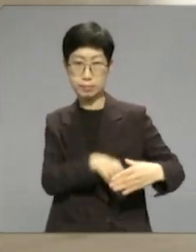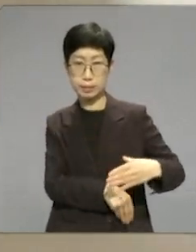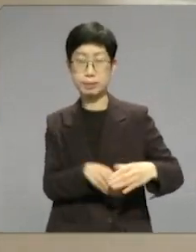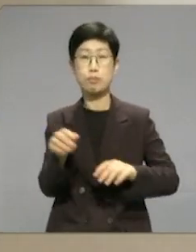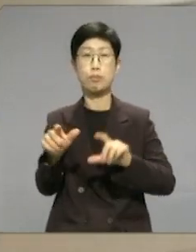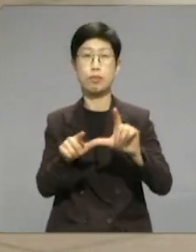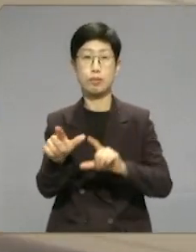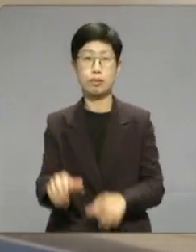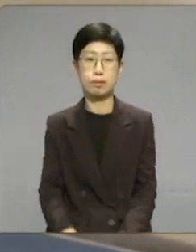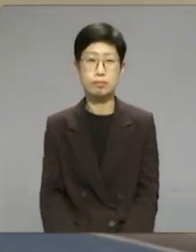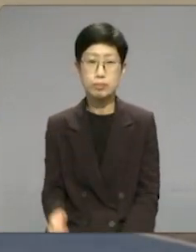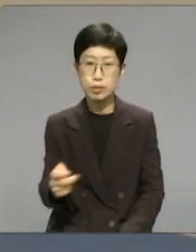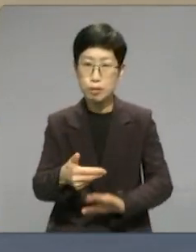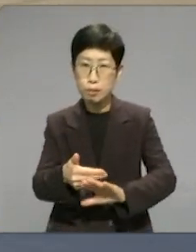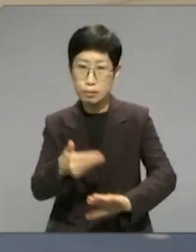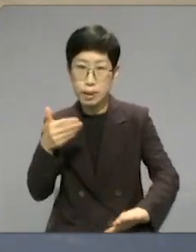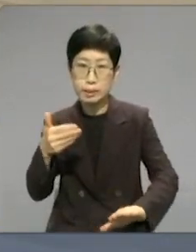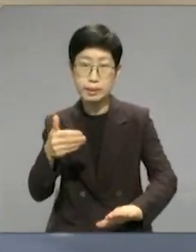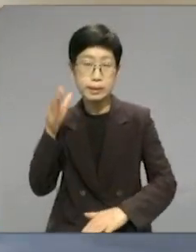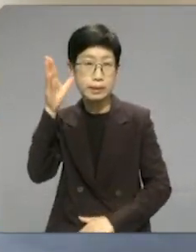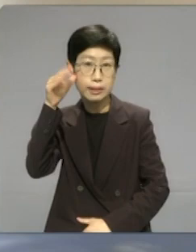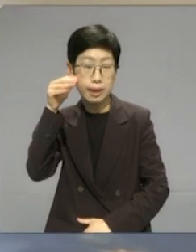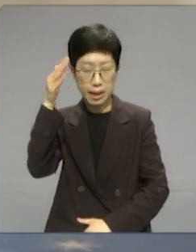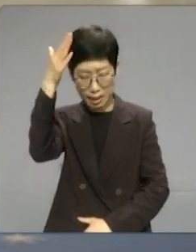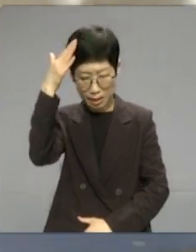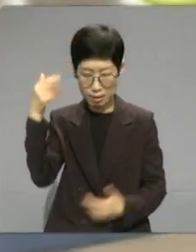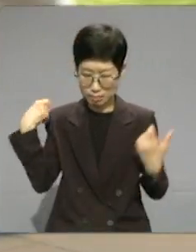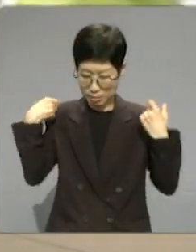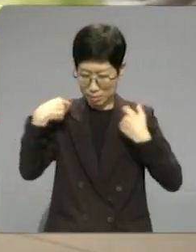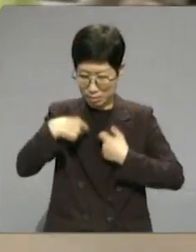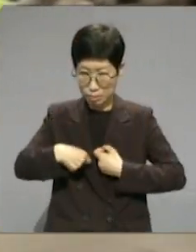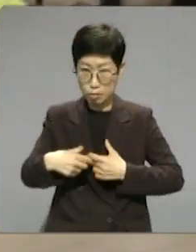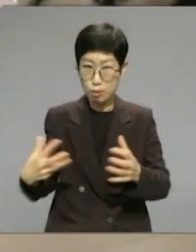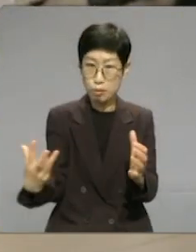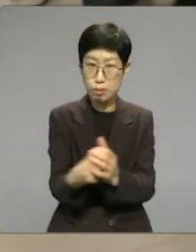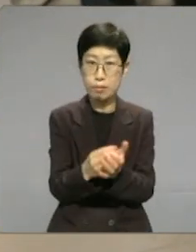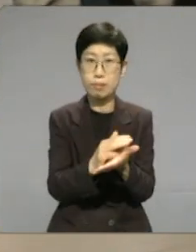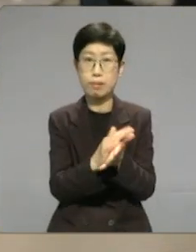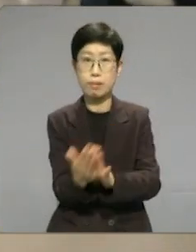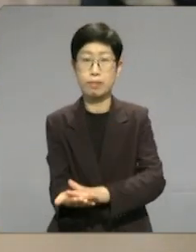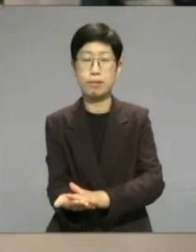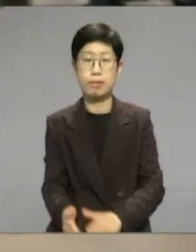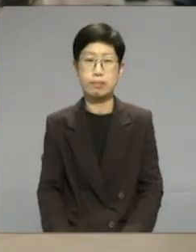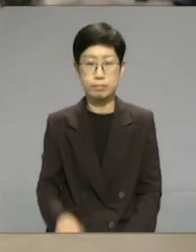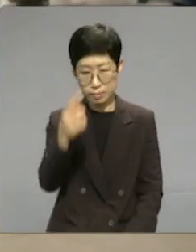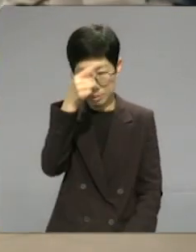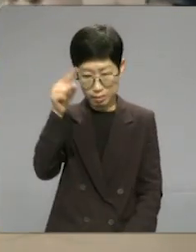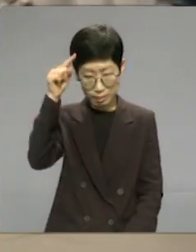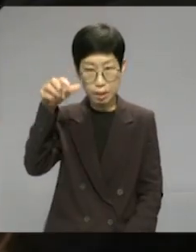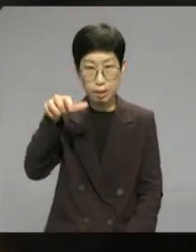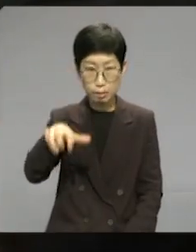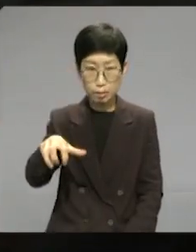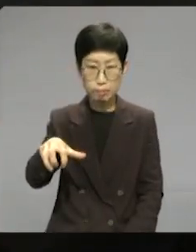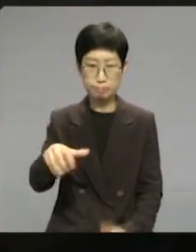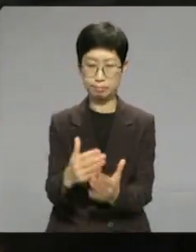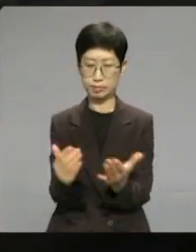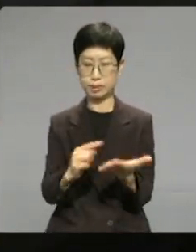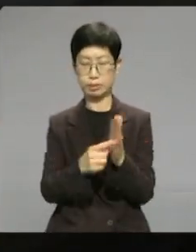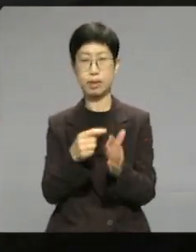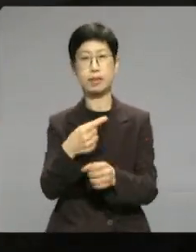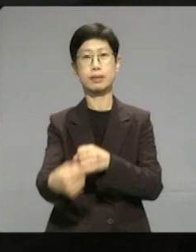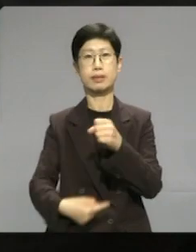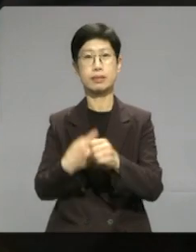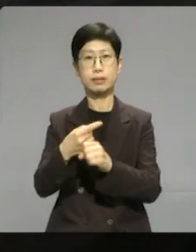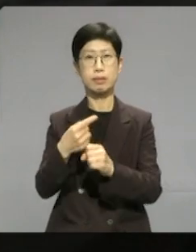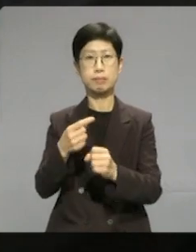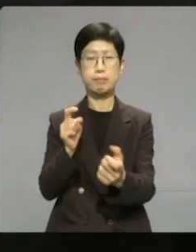다른 강아지는 검은 망토를 두르며 완벽한 스타워즈 팬으로 변신했습니다. 러시아에서 스타워즈 전시회 1주년을